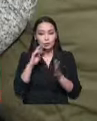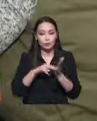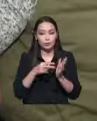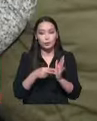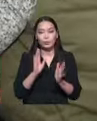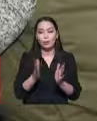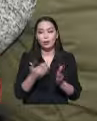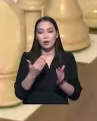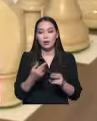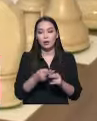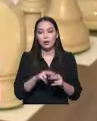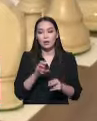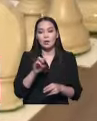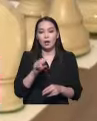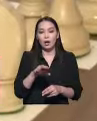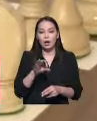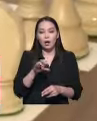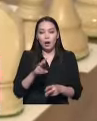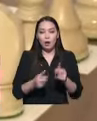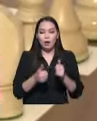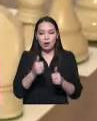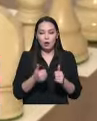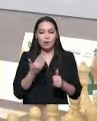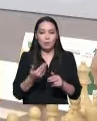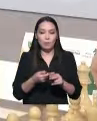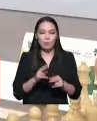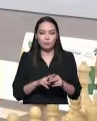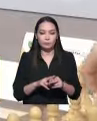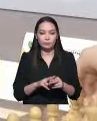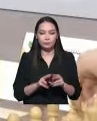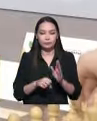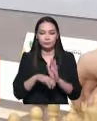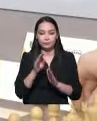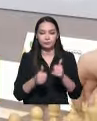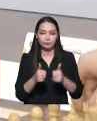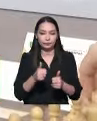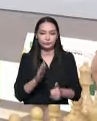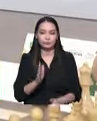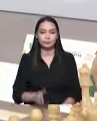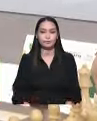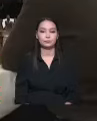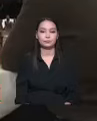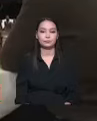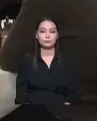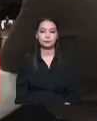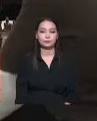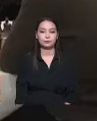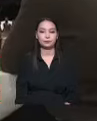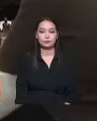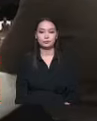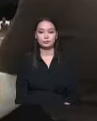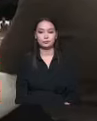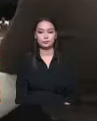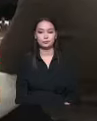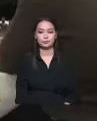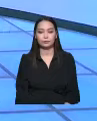Айта кетейік, Сенат Опен ашық қалалық турнирінде журналистер де бақ сынады. Эленора Брайқызы, Анара Нұртазина, Әсет Еленбаев, Астана